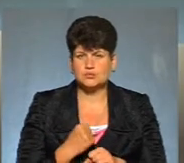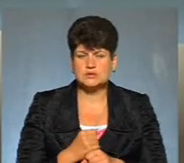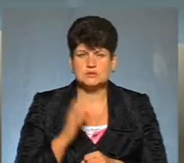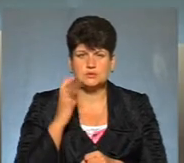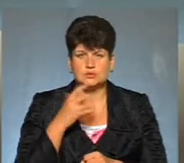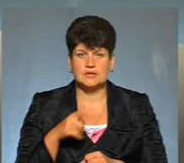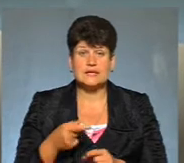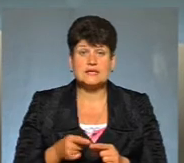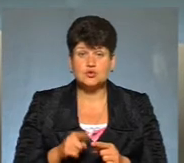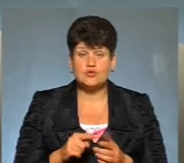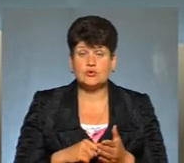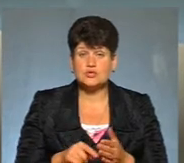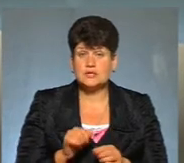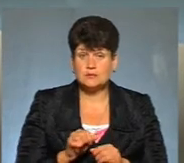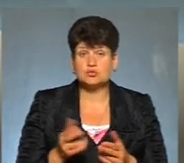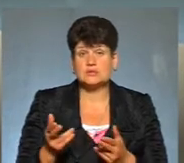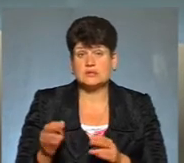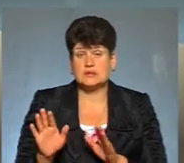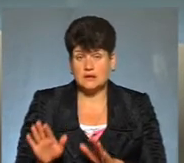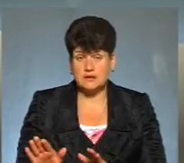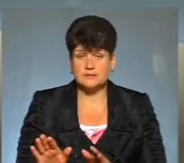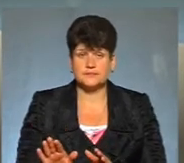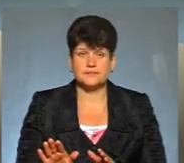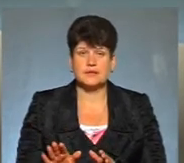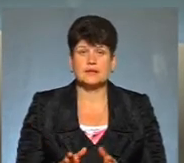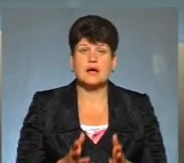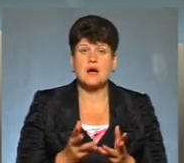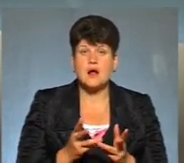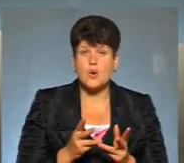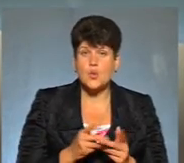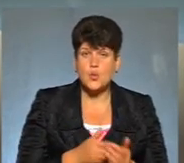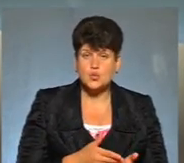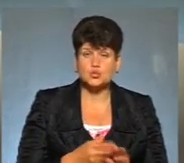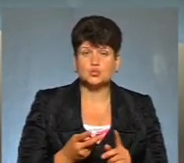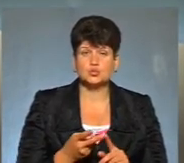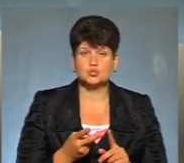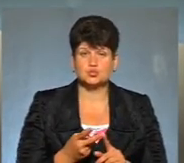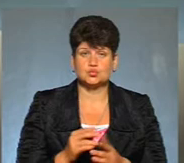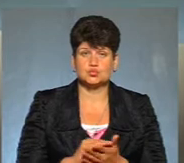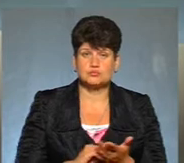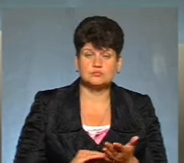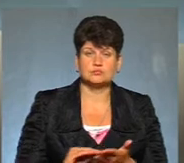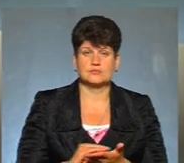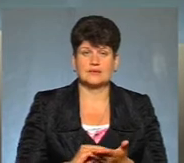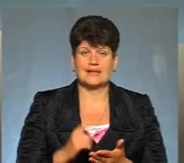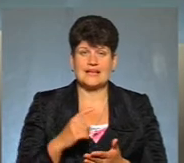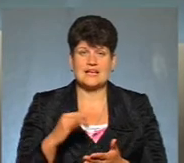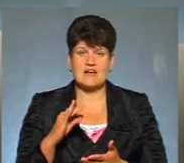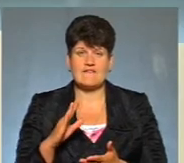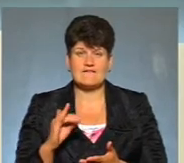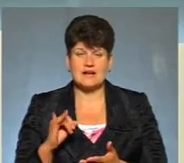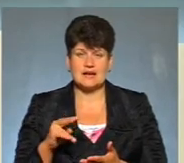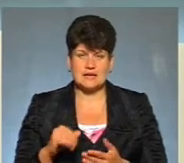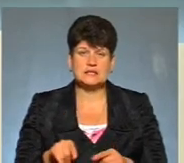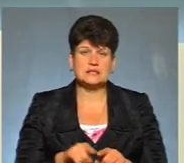можна виключати – це так. На рахунок другої хвилі чи іншої хвилі, мабуть,